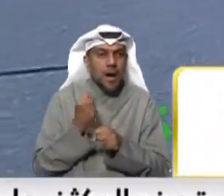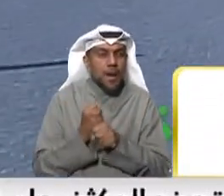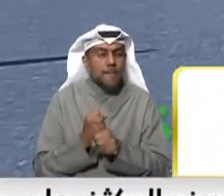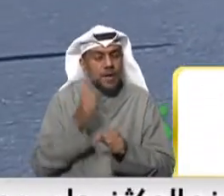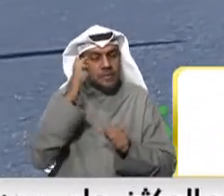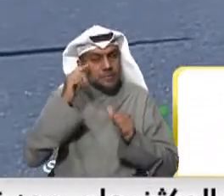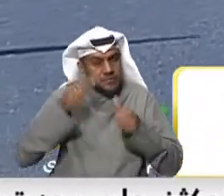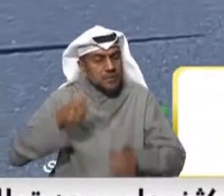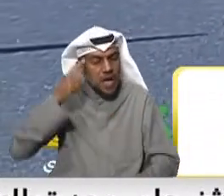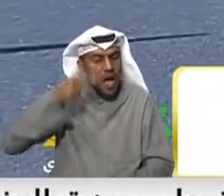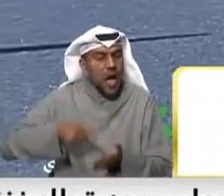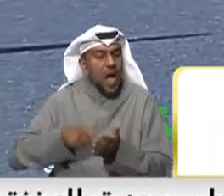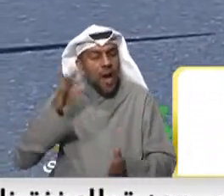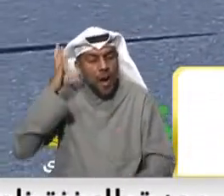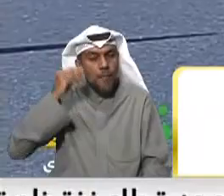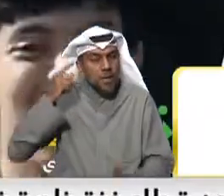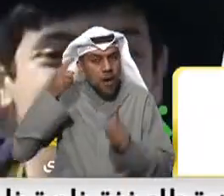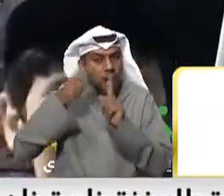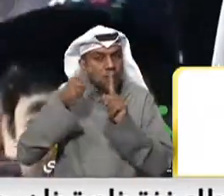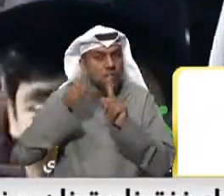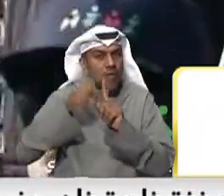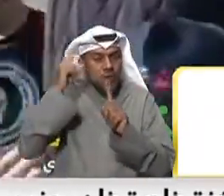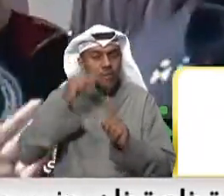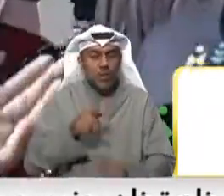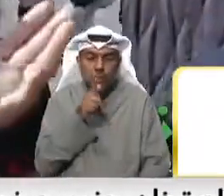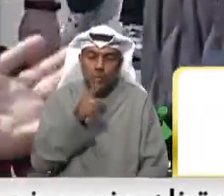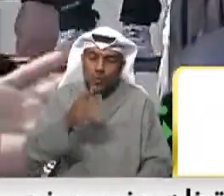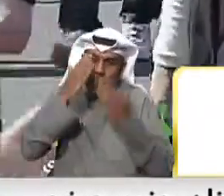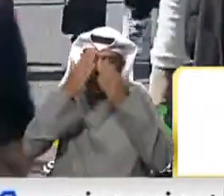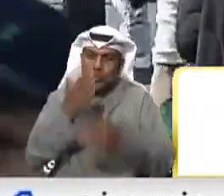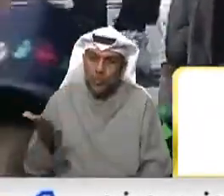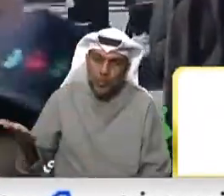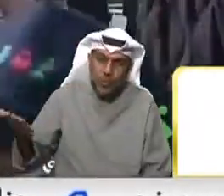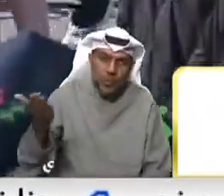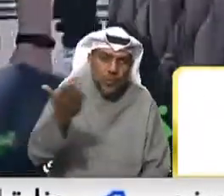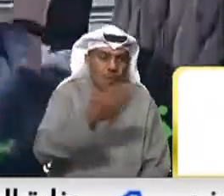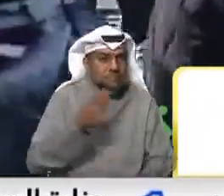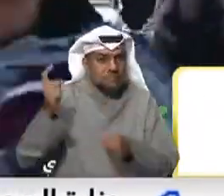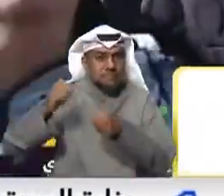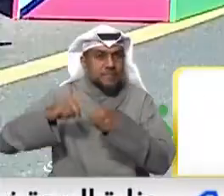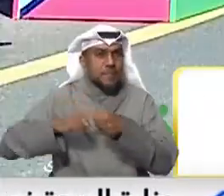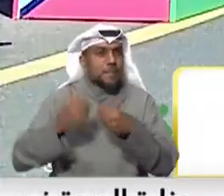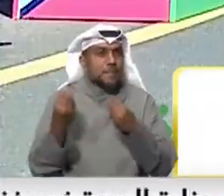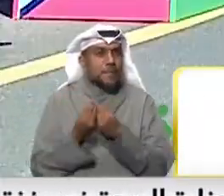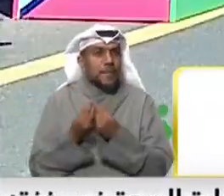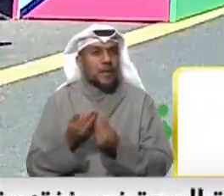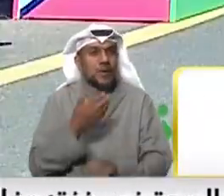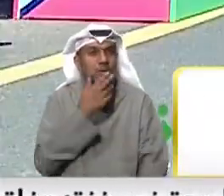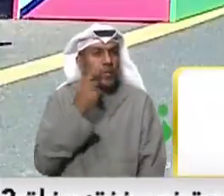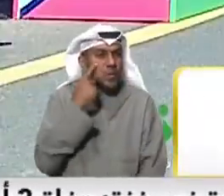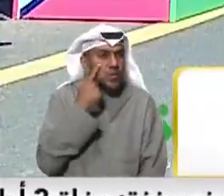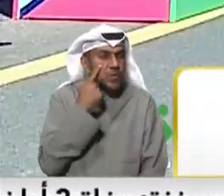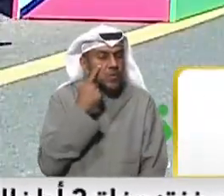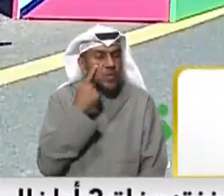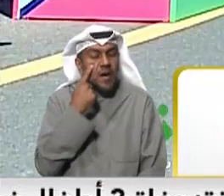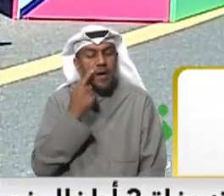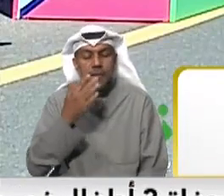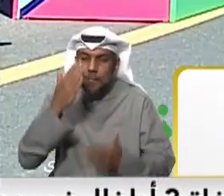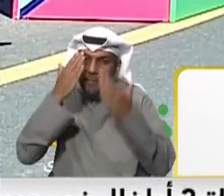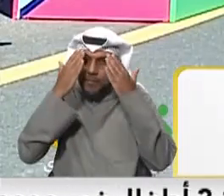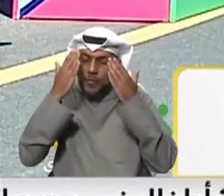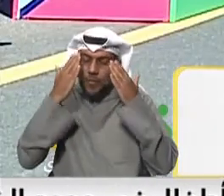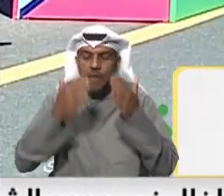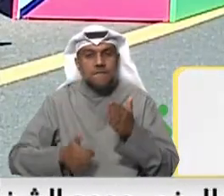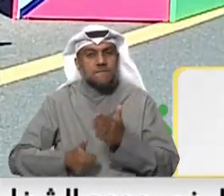الوصول لاهدافهم معربا عن شكره لجميع من شارك في هذه البادره ومساهمتهم بنجاح